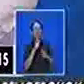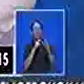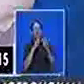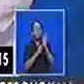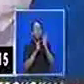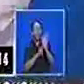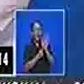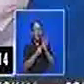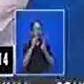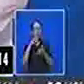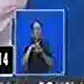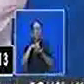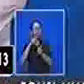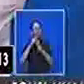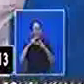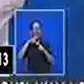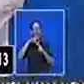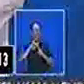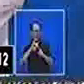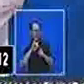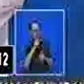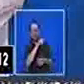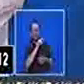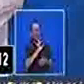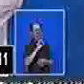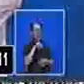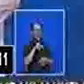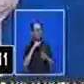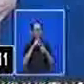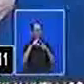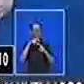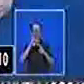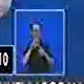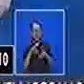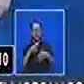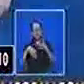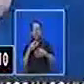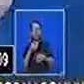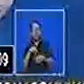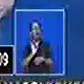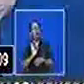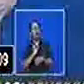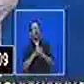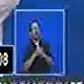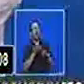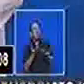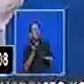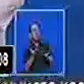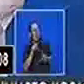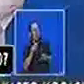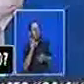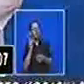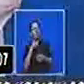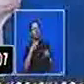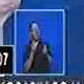ada semen di Pati yang berdiri. Bahkan ketika kemudian ada gugatan dari masyarakat,